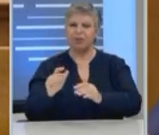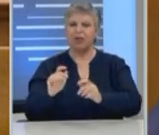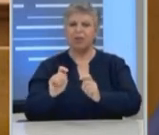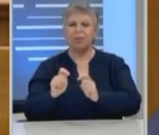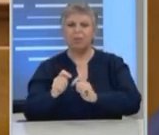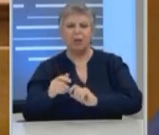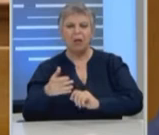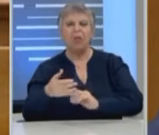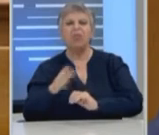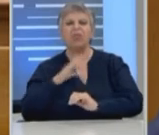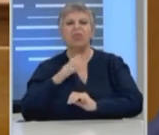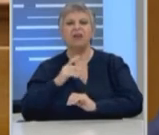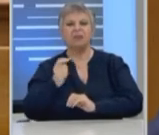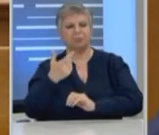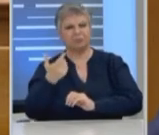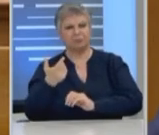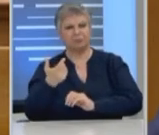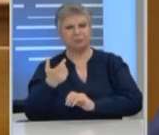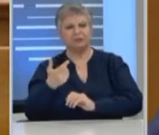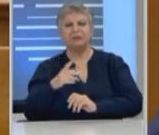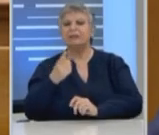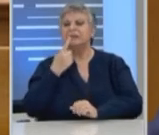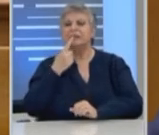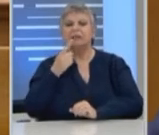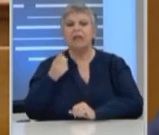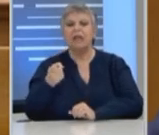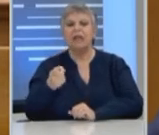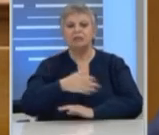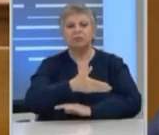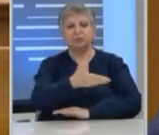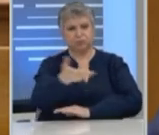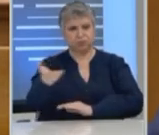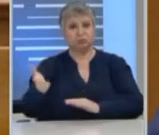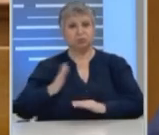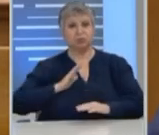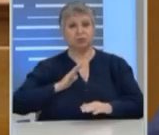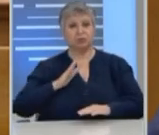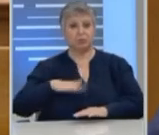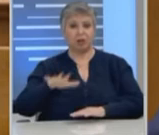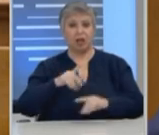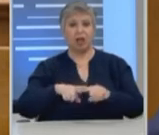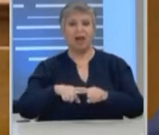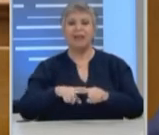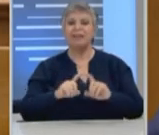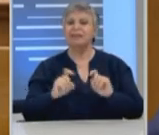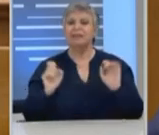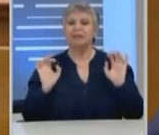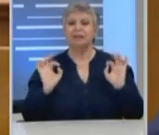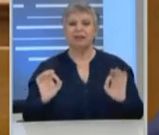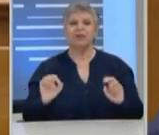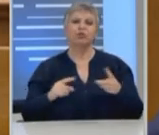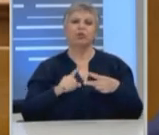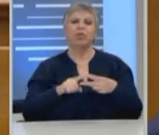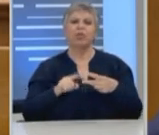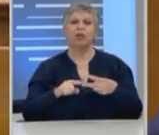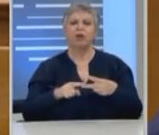λαό που μας ακούει? Λέτε στον ελληνικό λαό δύο πράγματα. Δύο πράγματα επί της ουσίας. Τα άλλα τα έχετε πει ξανά και